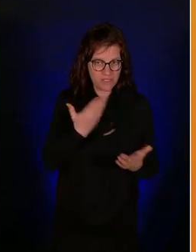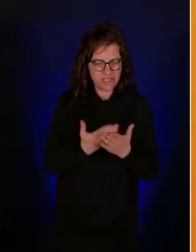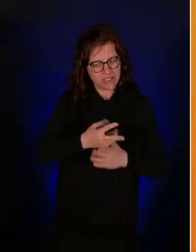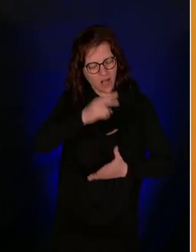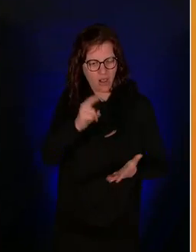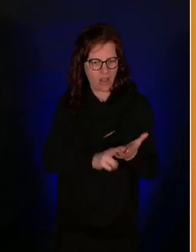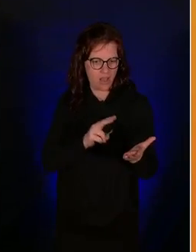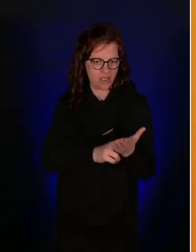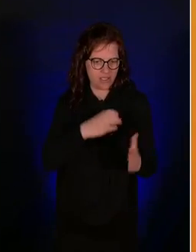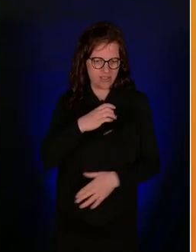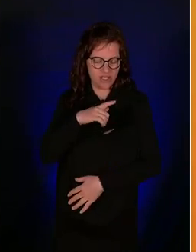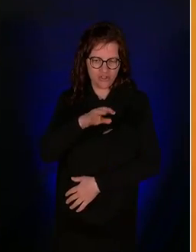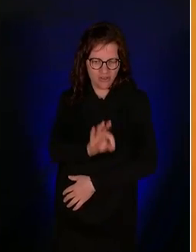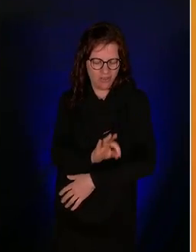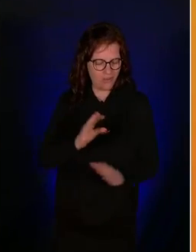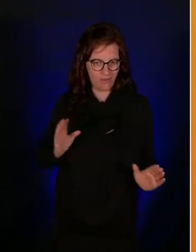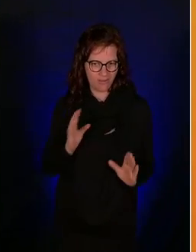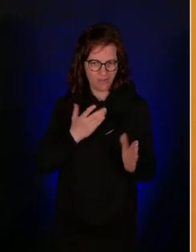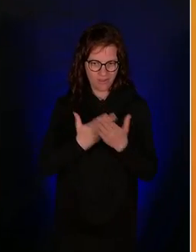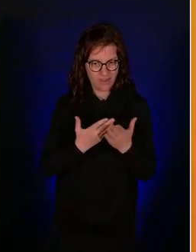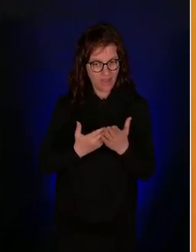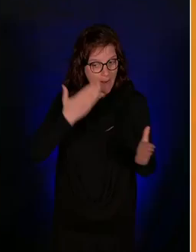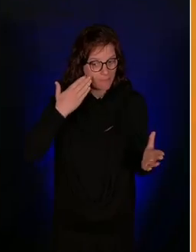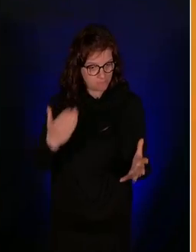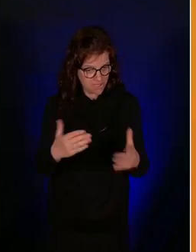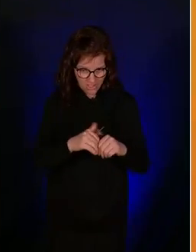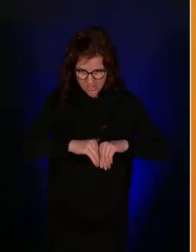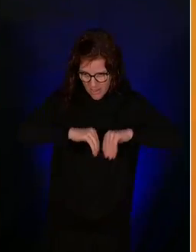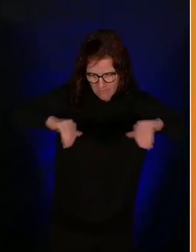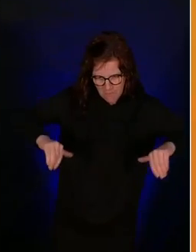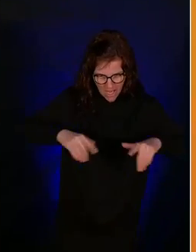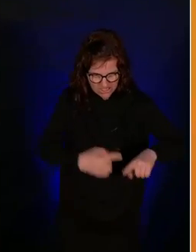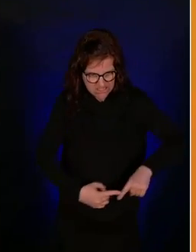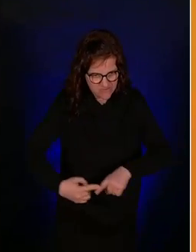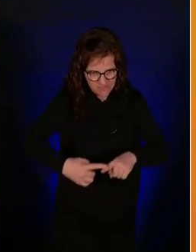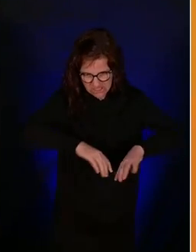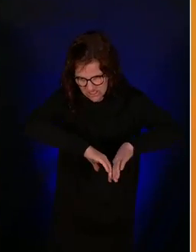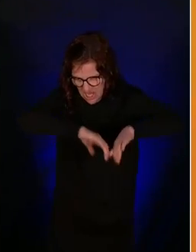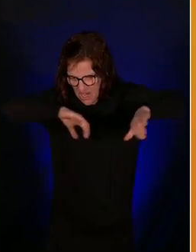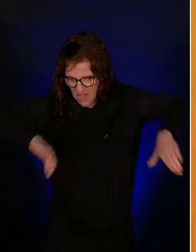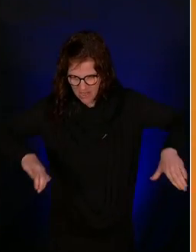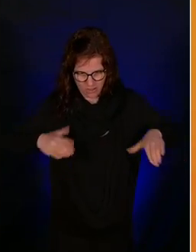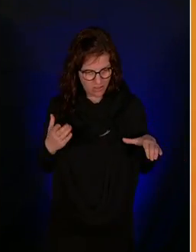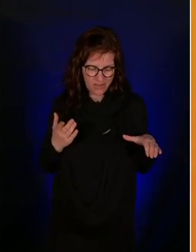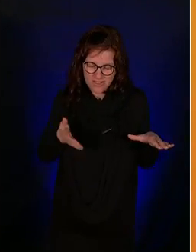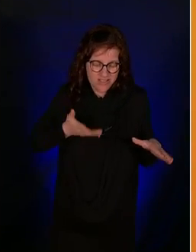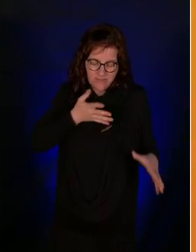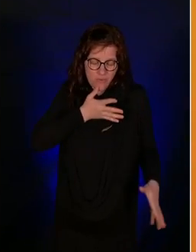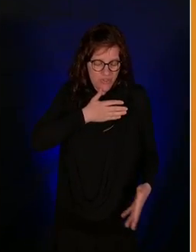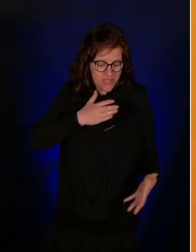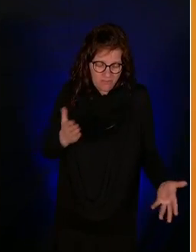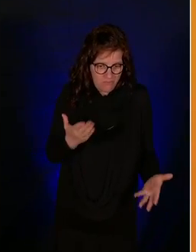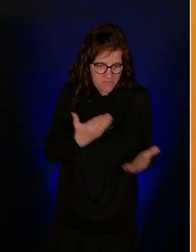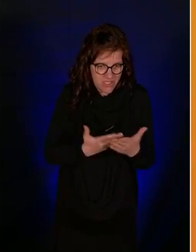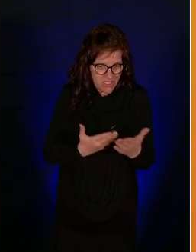à la bête immonde avec une CGT fracturée et divisée qui demeure pourtant aujourd'hui le seul et unique rempart pertinent à la